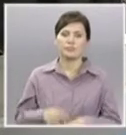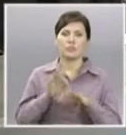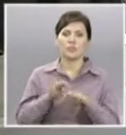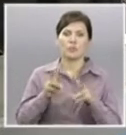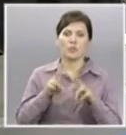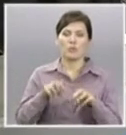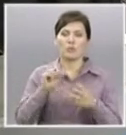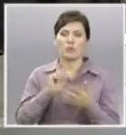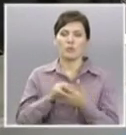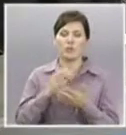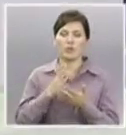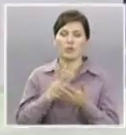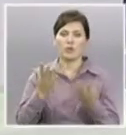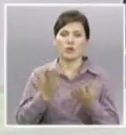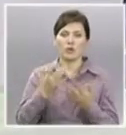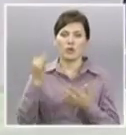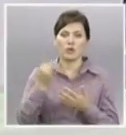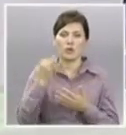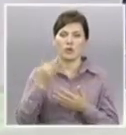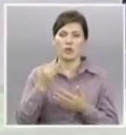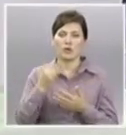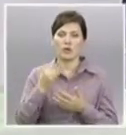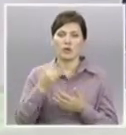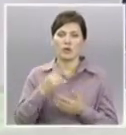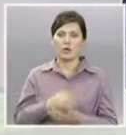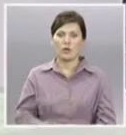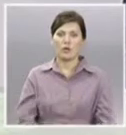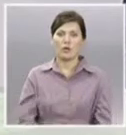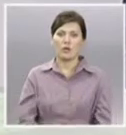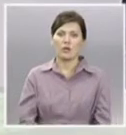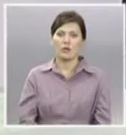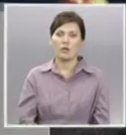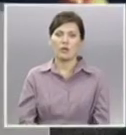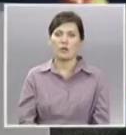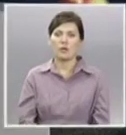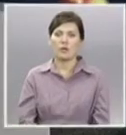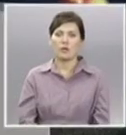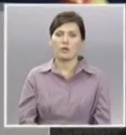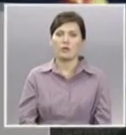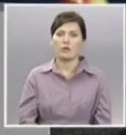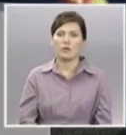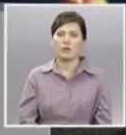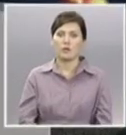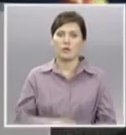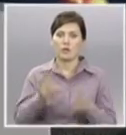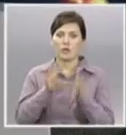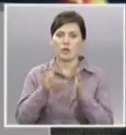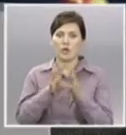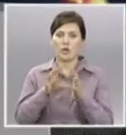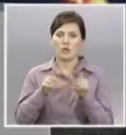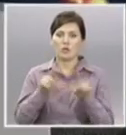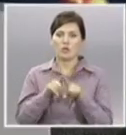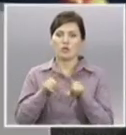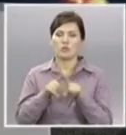поиск документов, имеющих какую-то историческую? Давайте я прокомментирую на казахском. Да, да, пожалуйста. Мынадай мәселе бар. Мынау электрондық нұсқаларын жасау